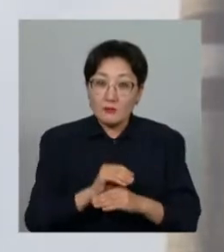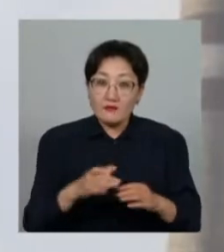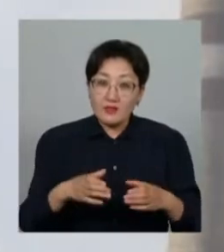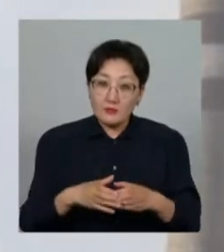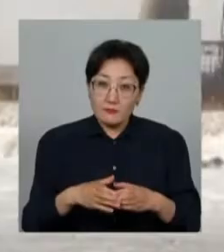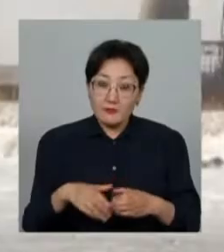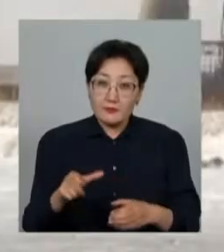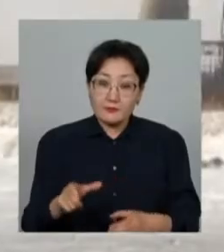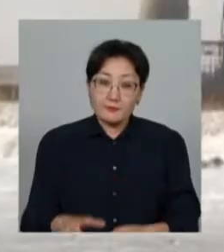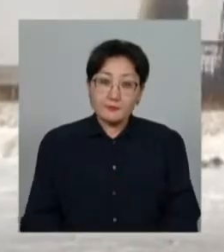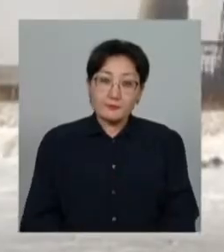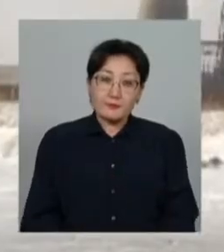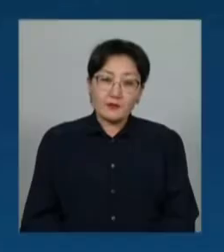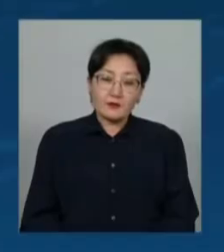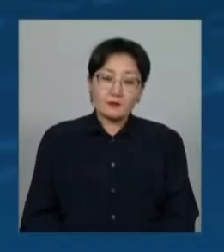компании.